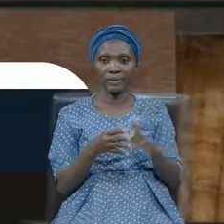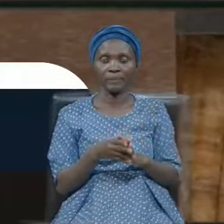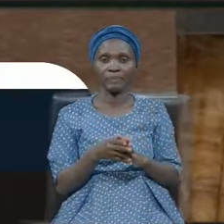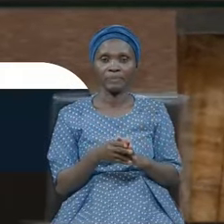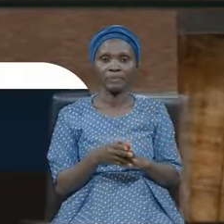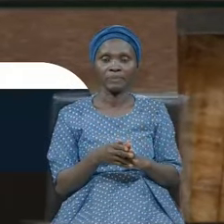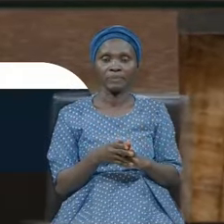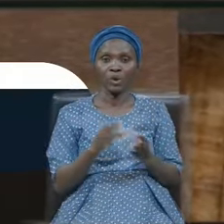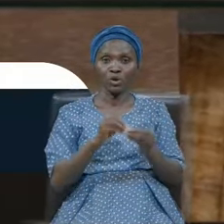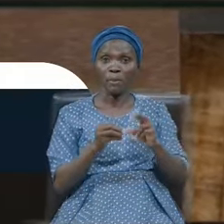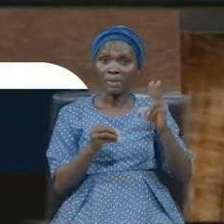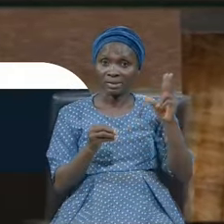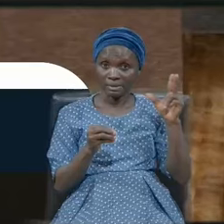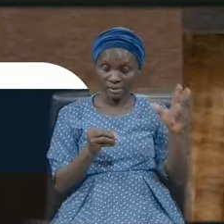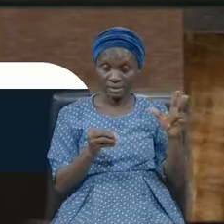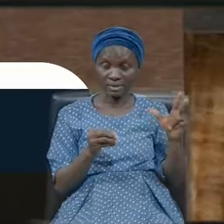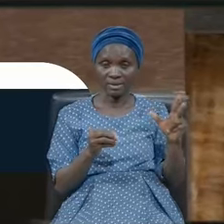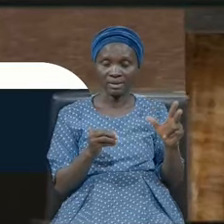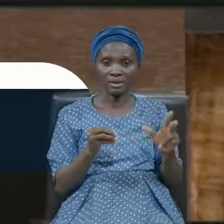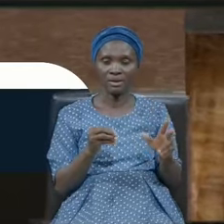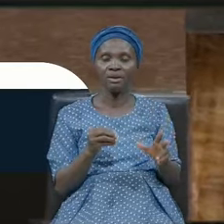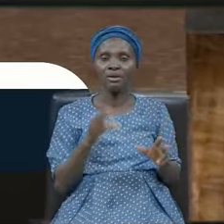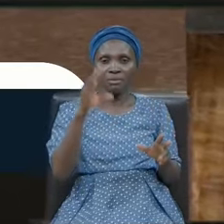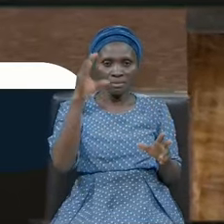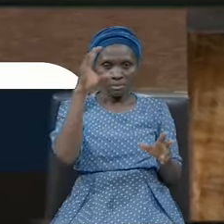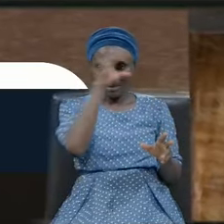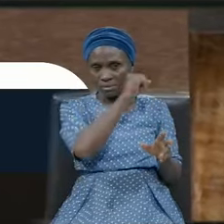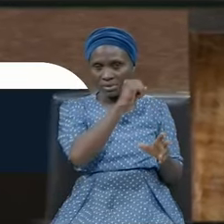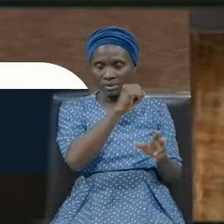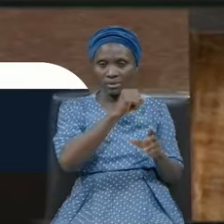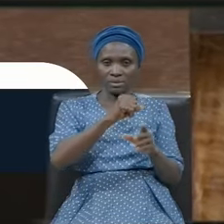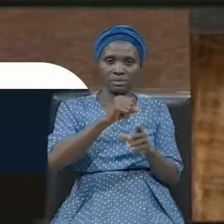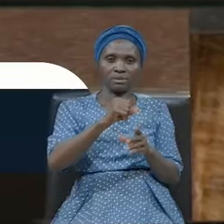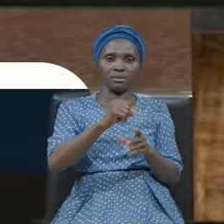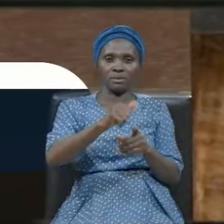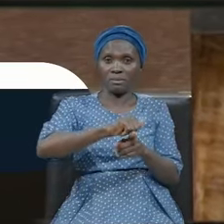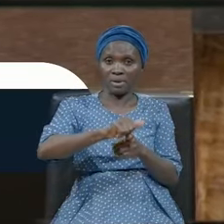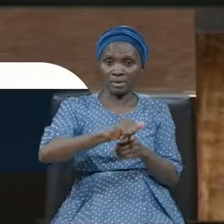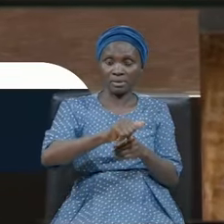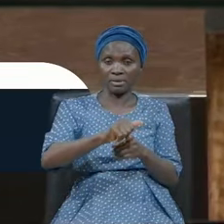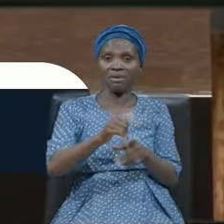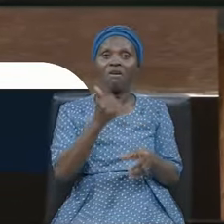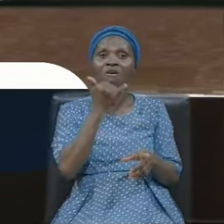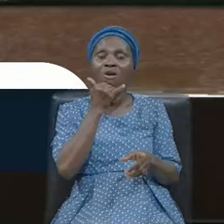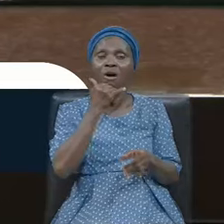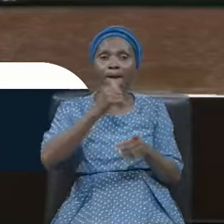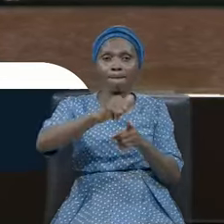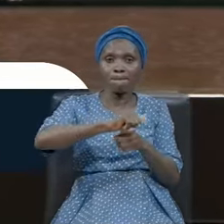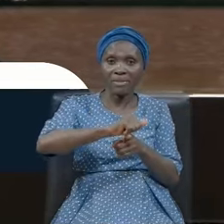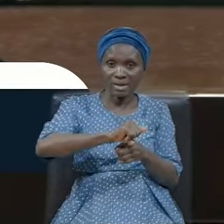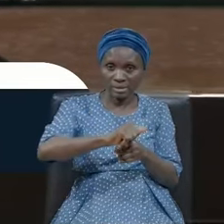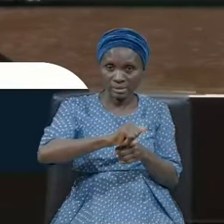La grâce mal appliquée par les bêtes ou les brutes naturelles.